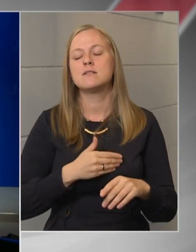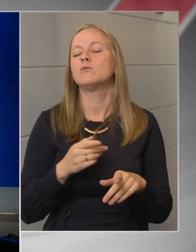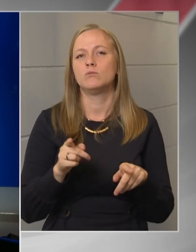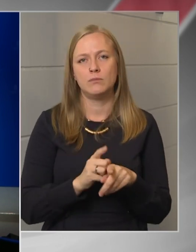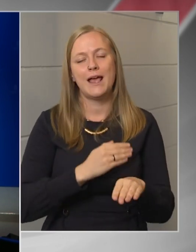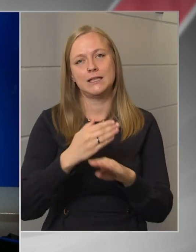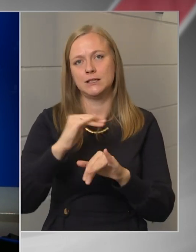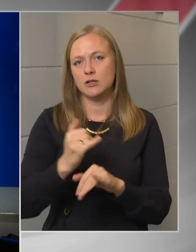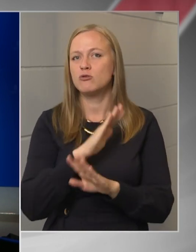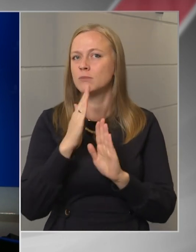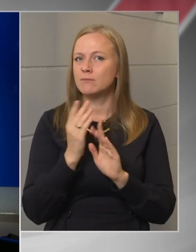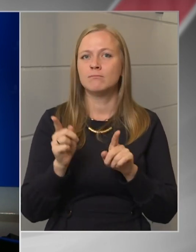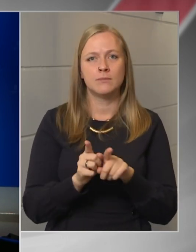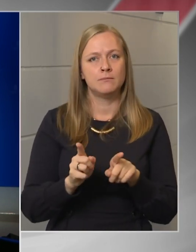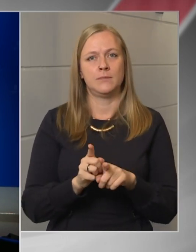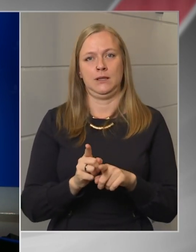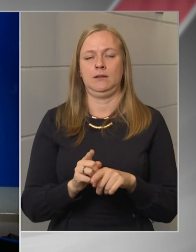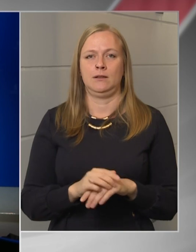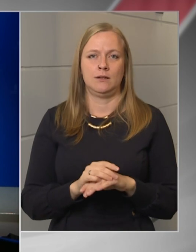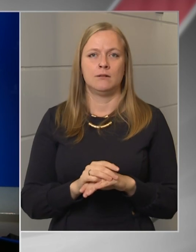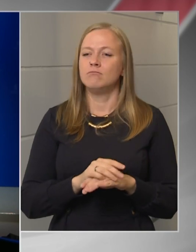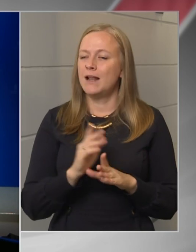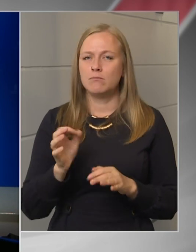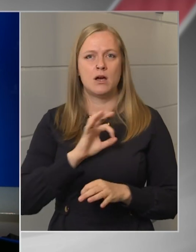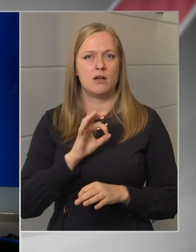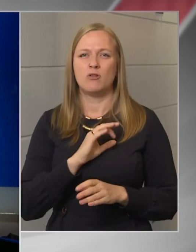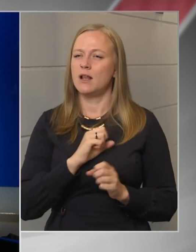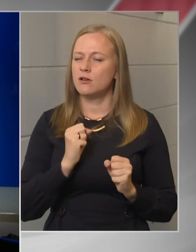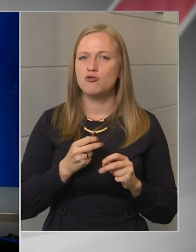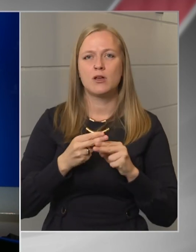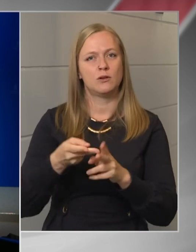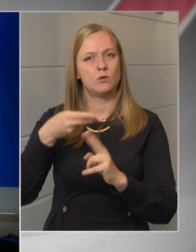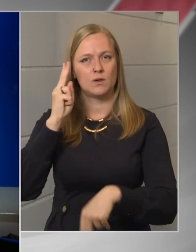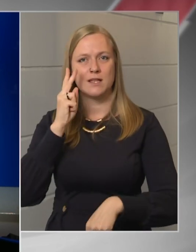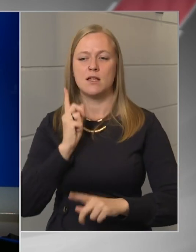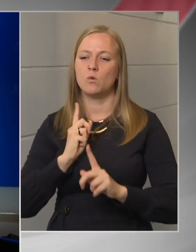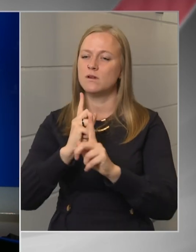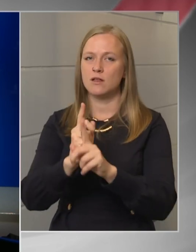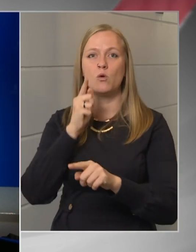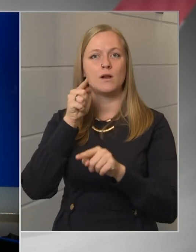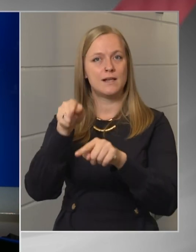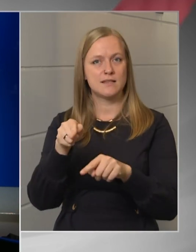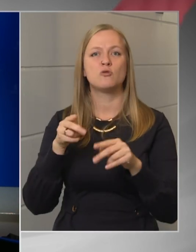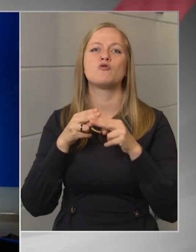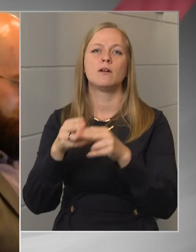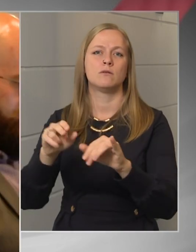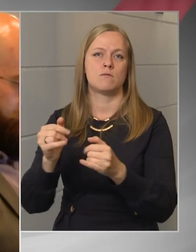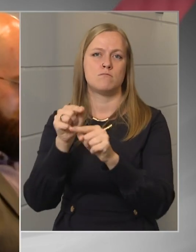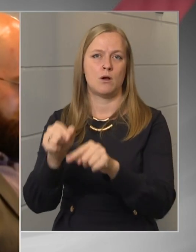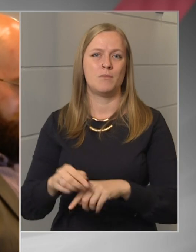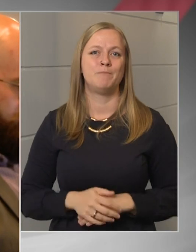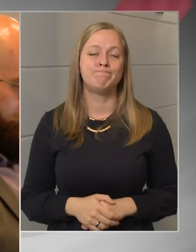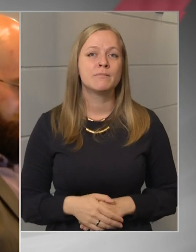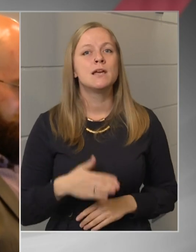a lehetőleg barátságosabb és segítőkészak hozzáállással ott leszünk és segítünk a balban. Akkor szeretném